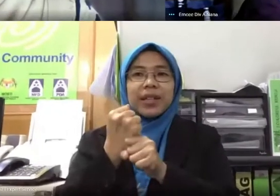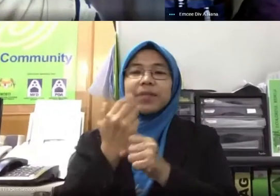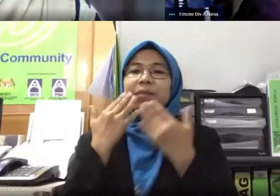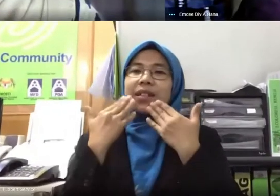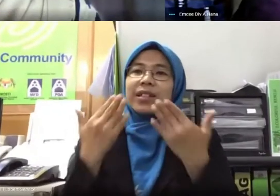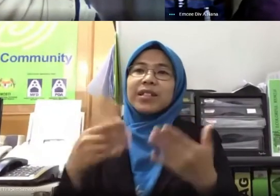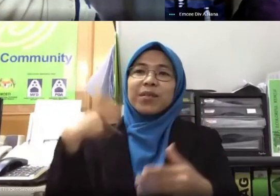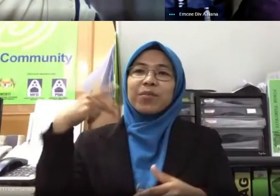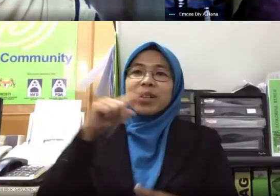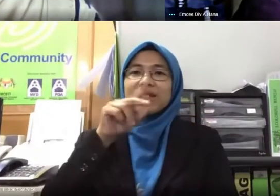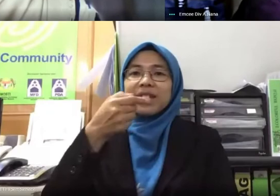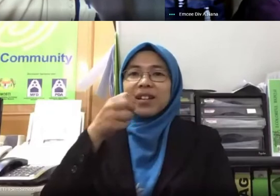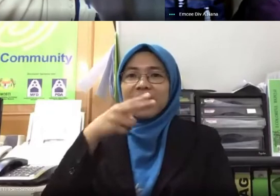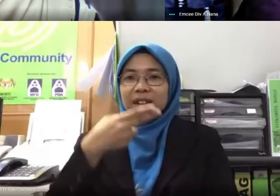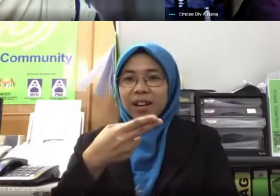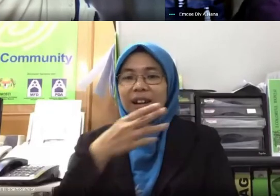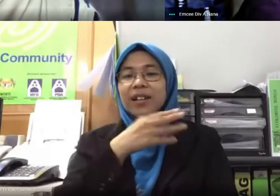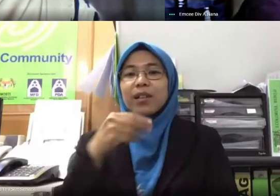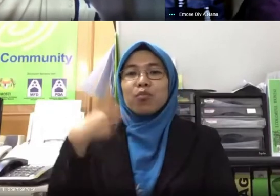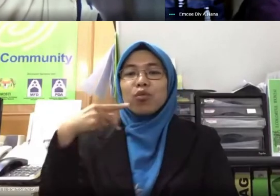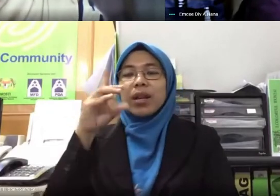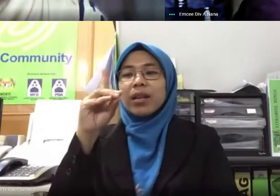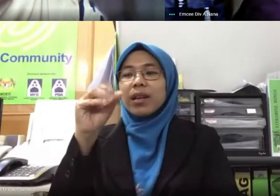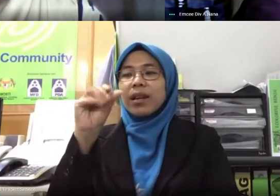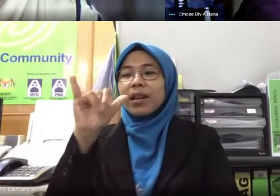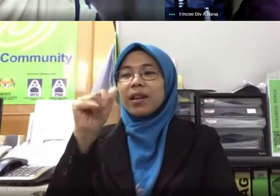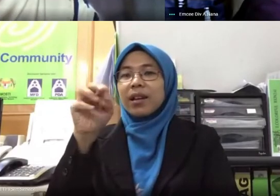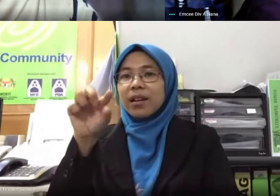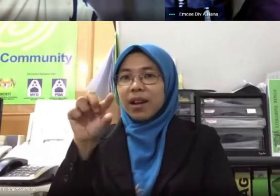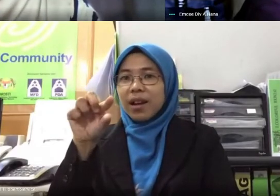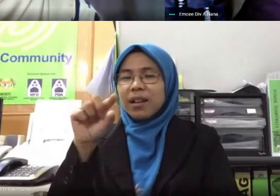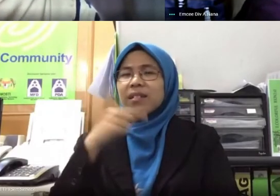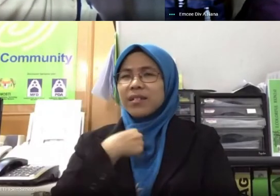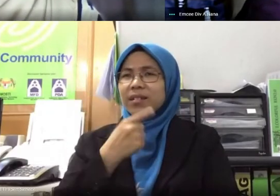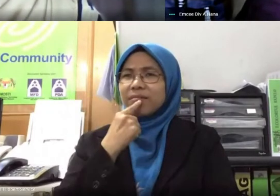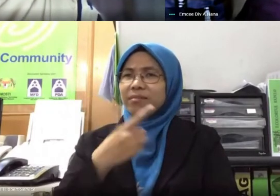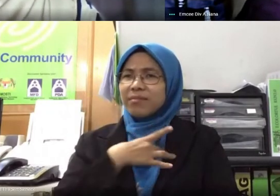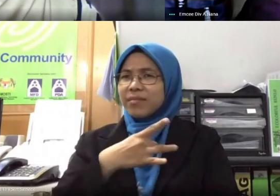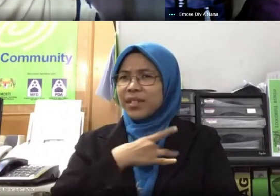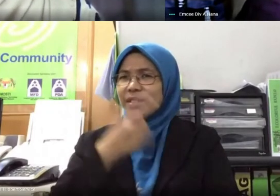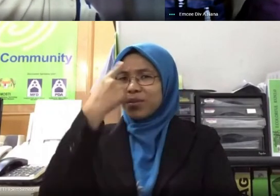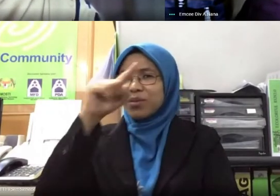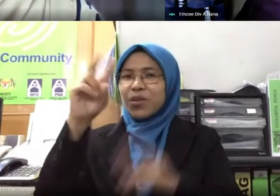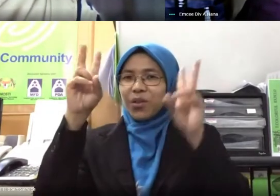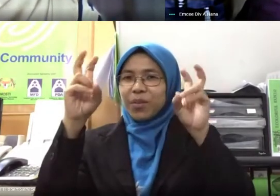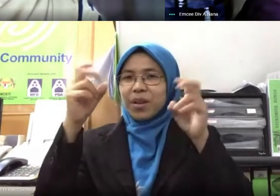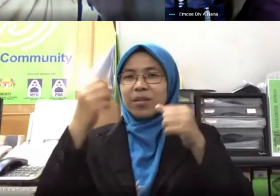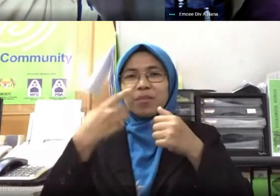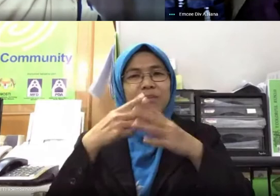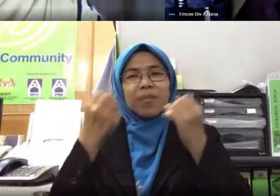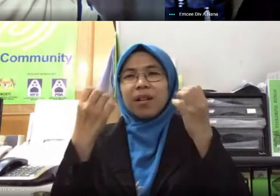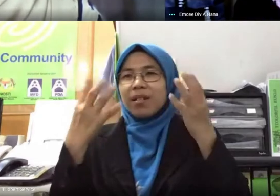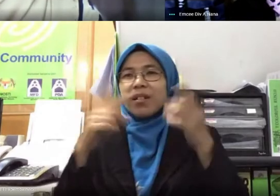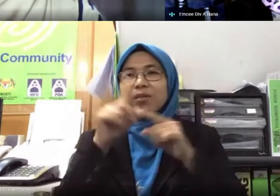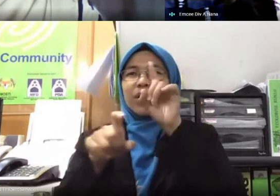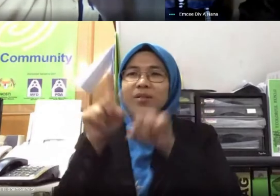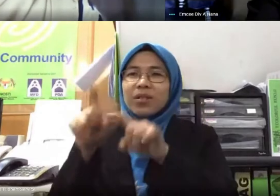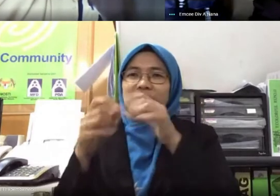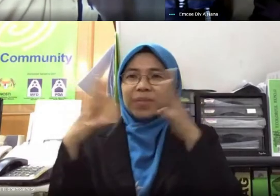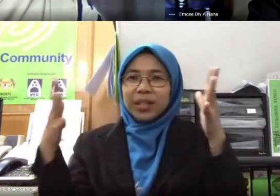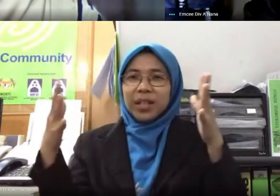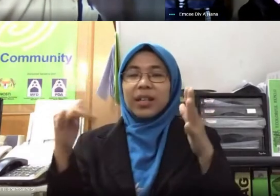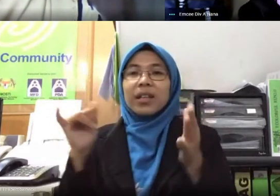Zahra. Dan manakala daripada Puan Dayang, saya tengok Puan Dayang sangat berminat dengan topik kita pada hari ini. Banyak persoalan datang daripada Puan Dayang, ya.